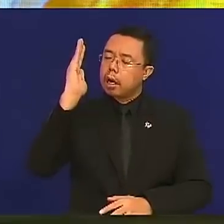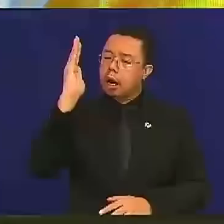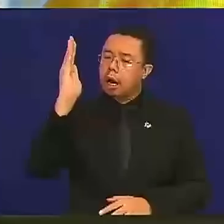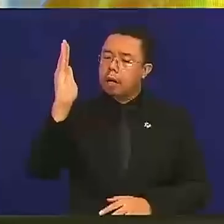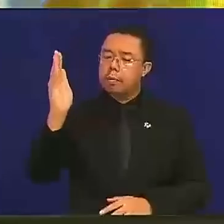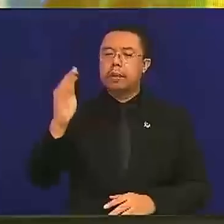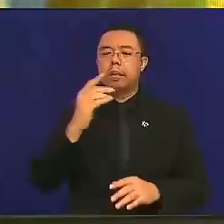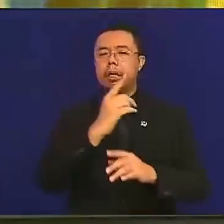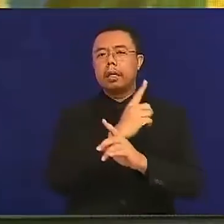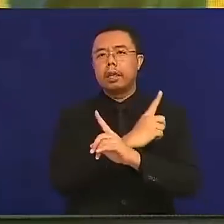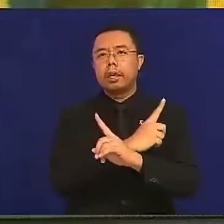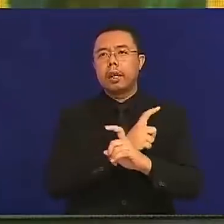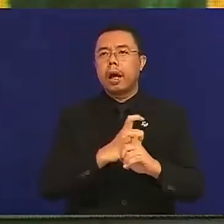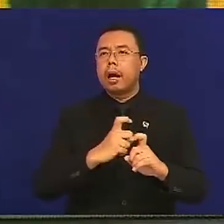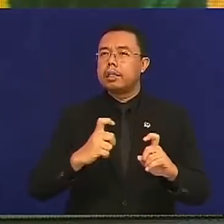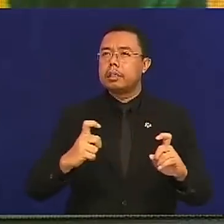akan